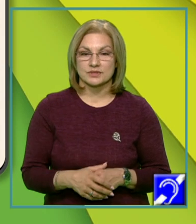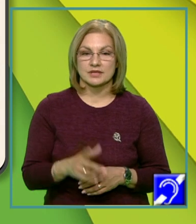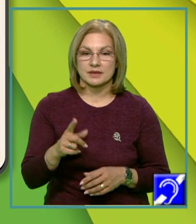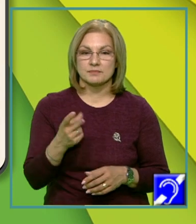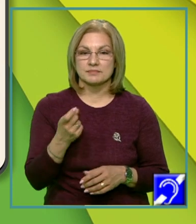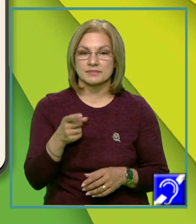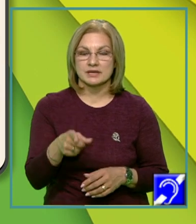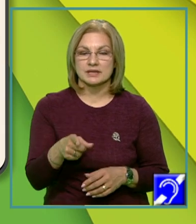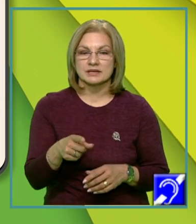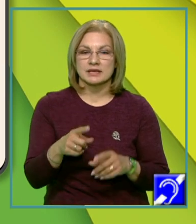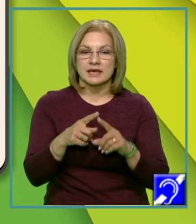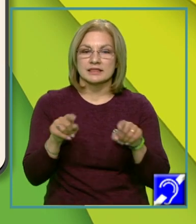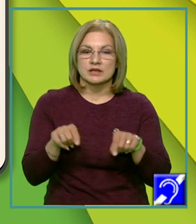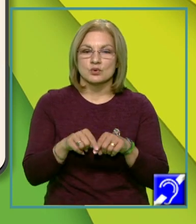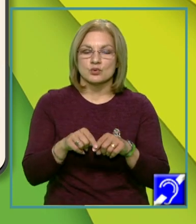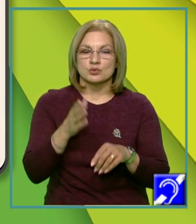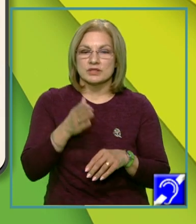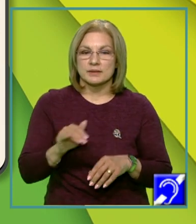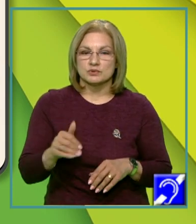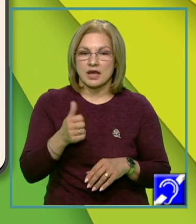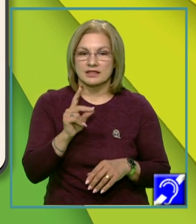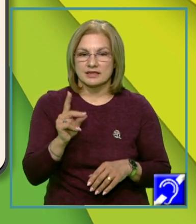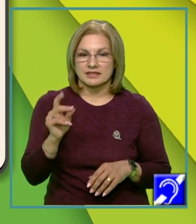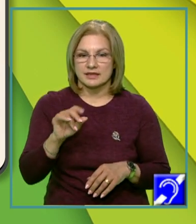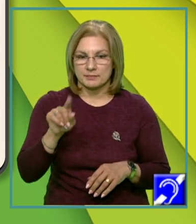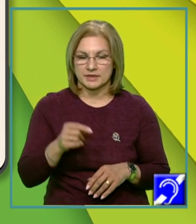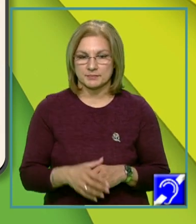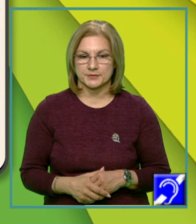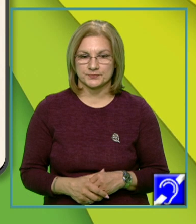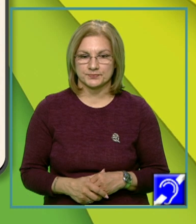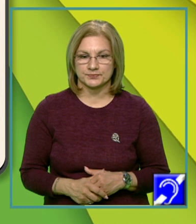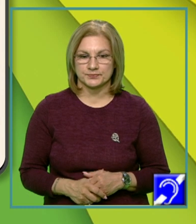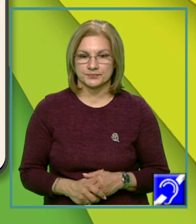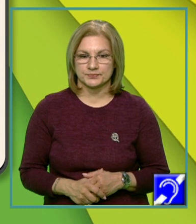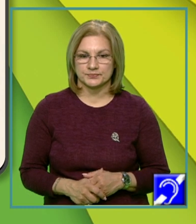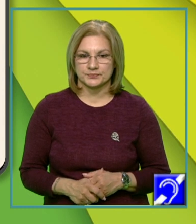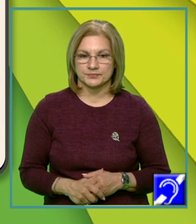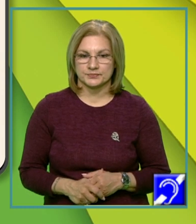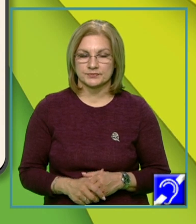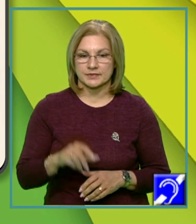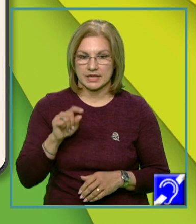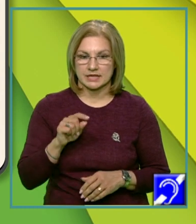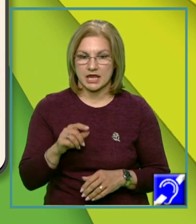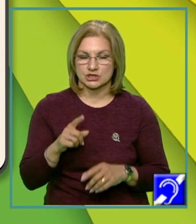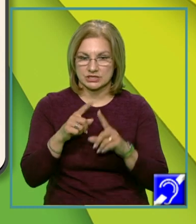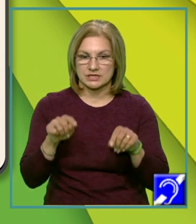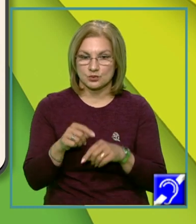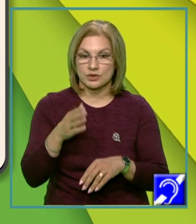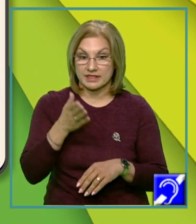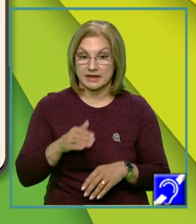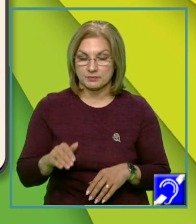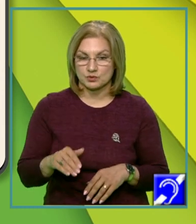triunghiul dreptunghic AD D prim ananas este unghi dreptunghic